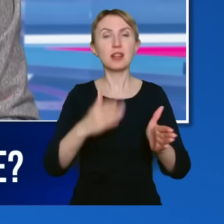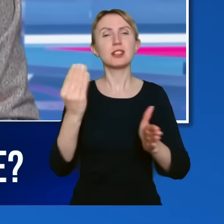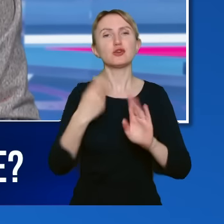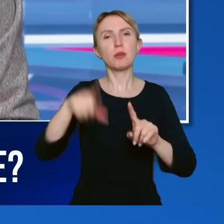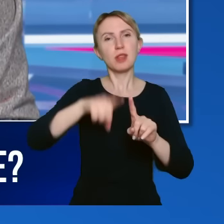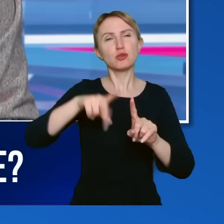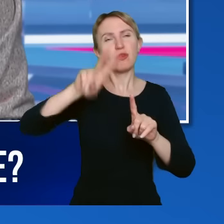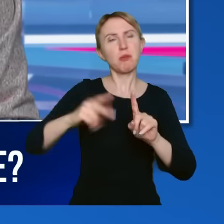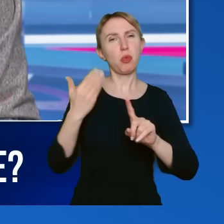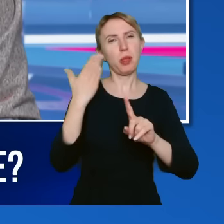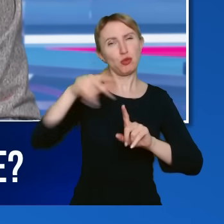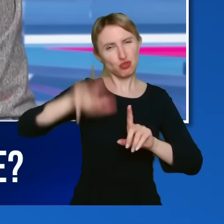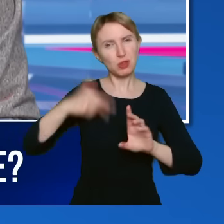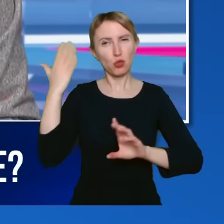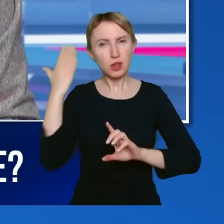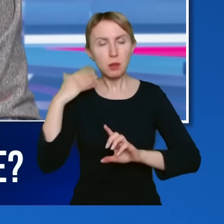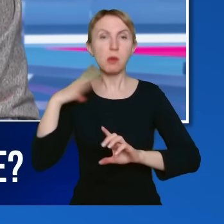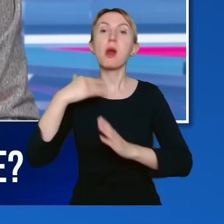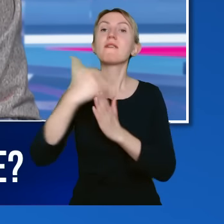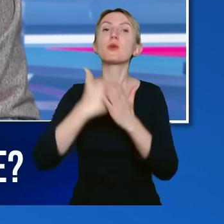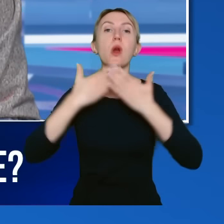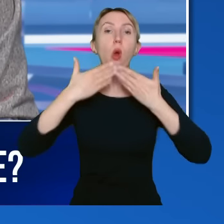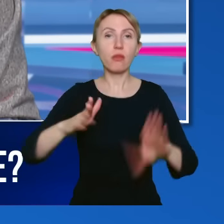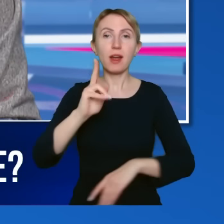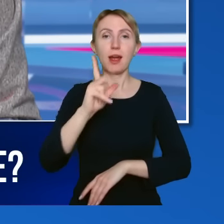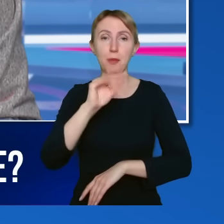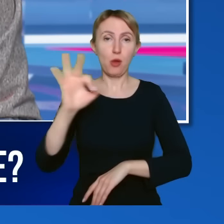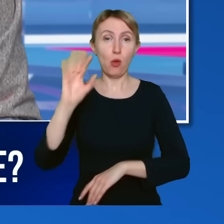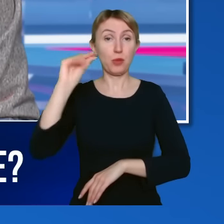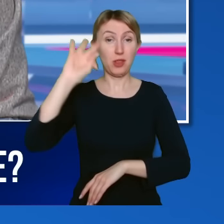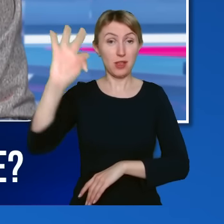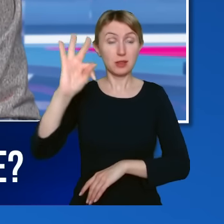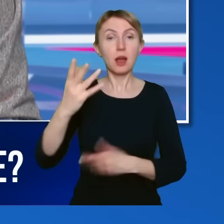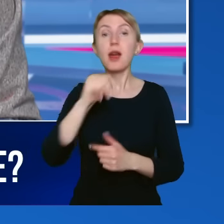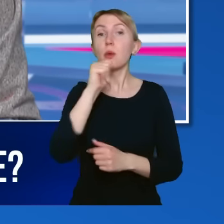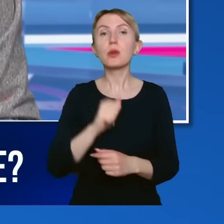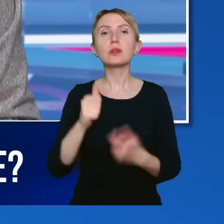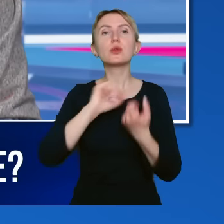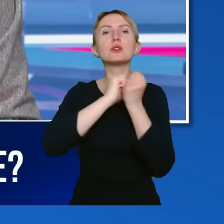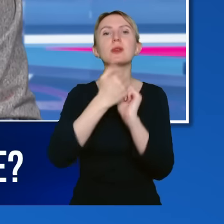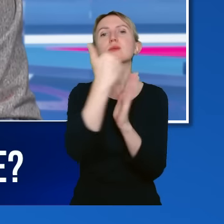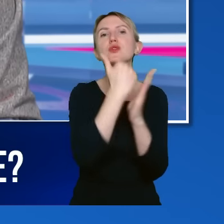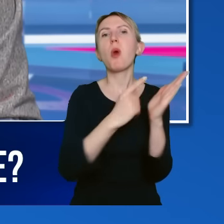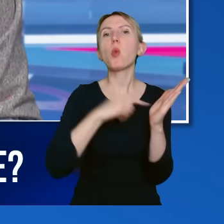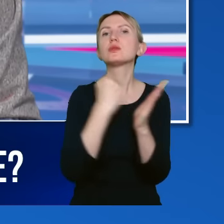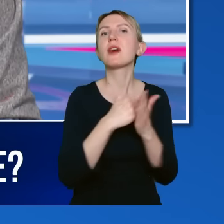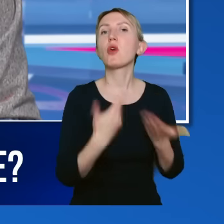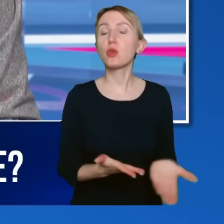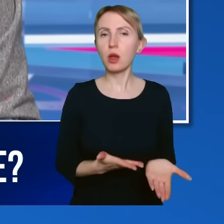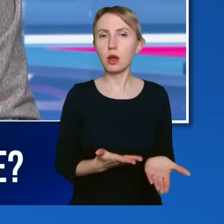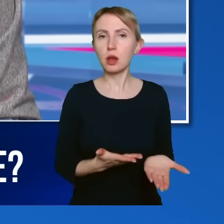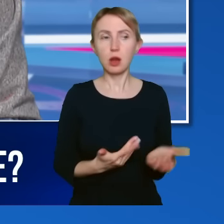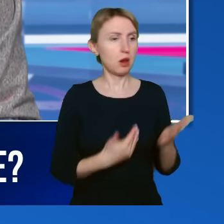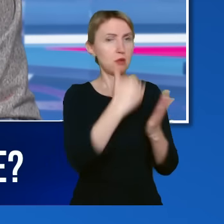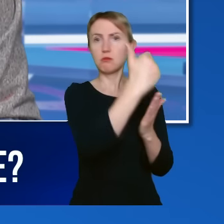miesiące temu, trzy miesiące temu, warunkiem odblokowania środków europejskich były zmiany aktów ustawodawczych. W porządku prawnym nic